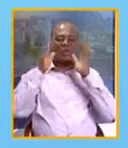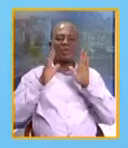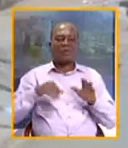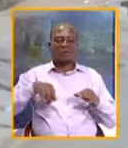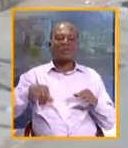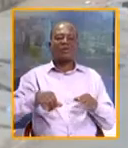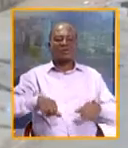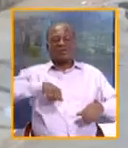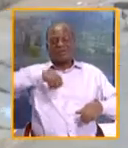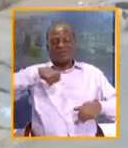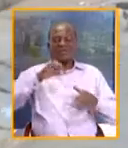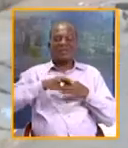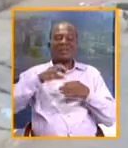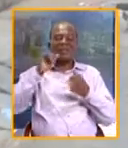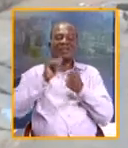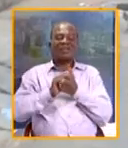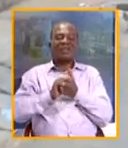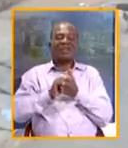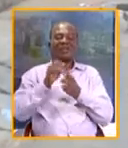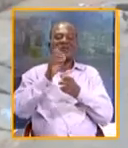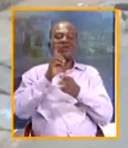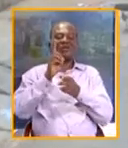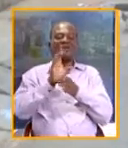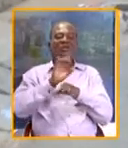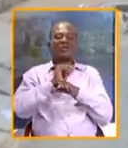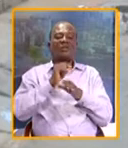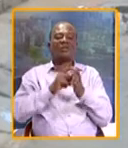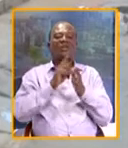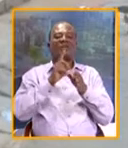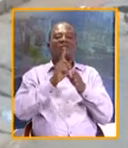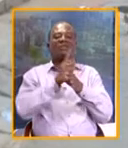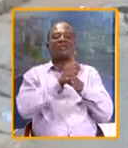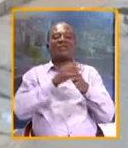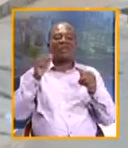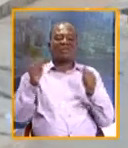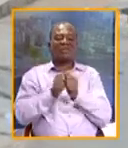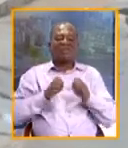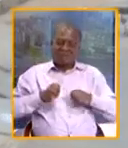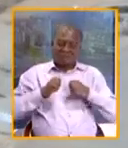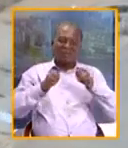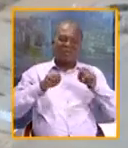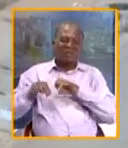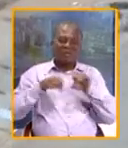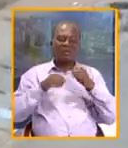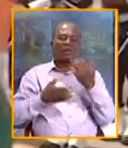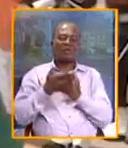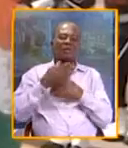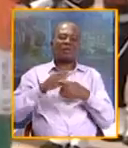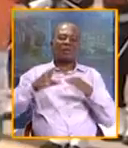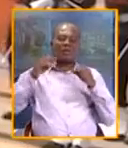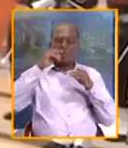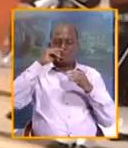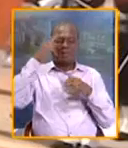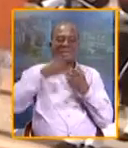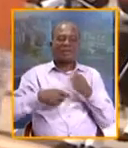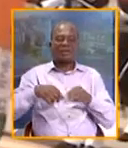50 va dit ce qui se développe au fur et à mesure à travers les efforts qui ont été faits par les président quelle